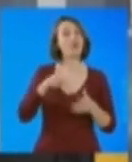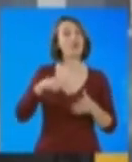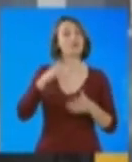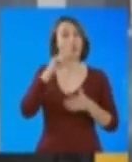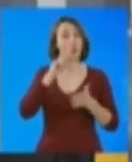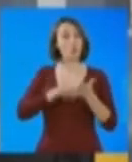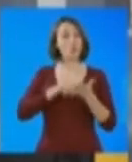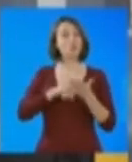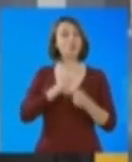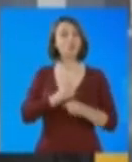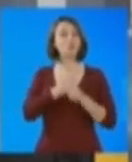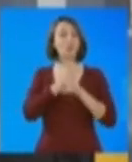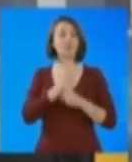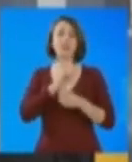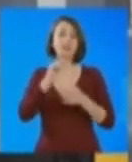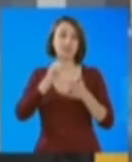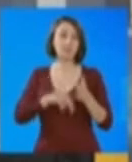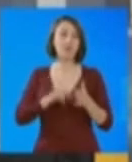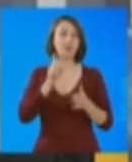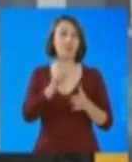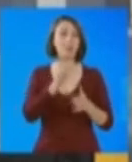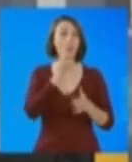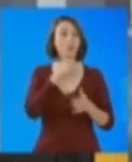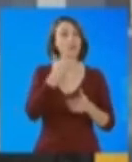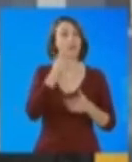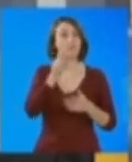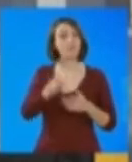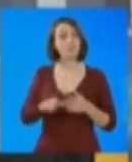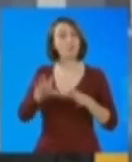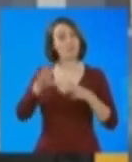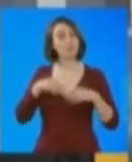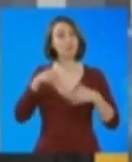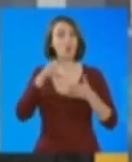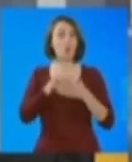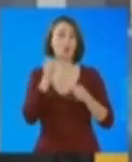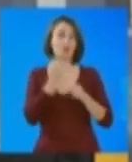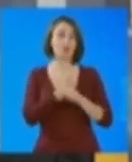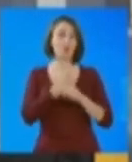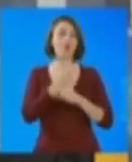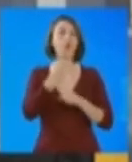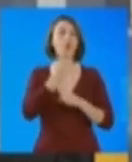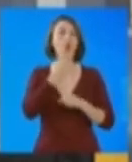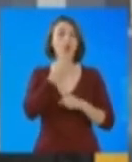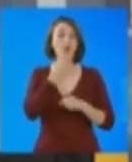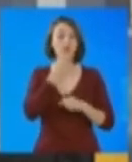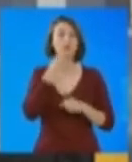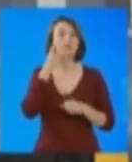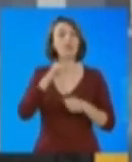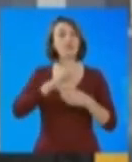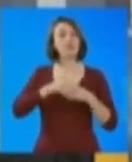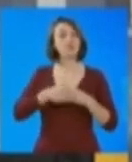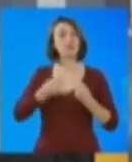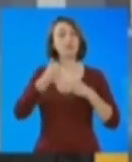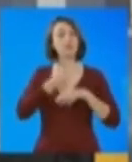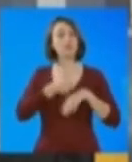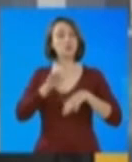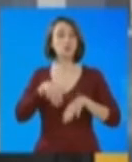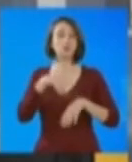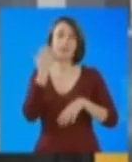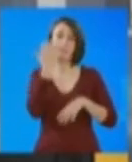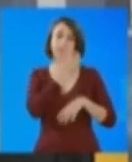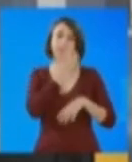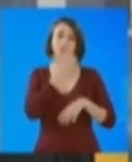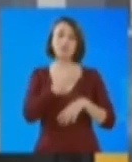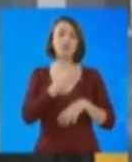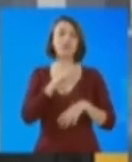o notă de fundamentare nesemnată de el în care trei oameni au primit locuri de muncă timp de 2 ani. De asemenea, vicepremierul se plânge că